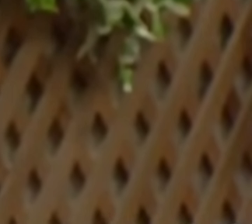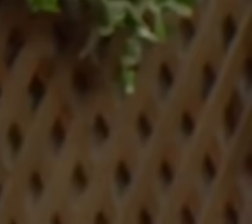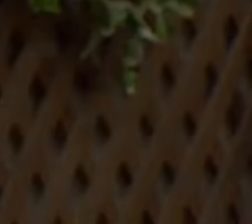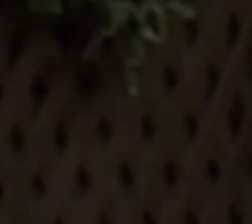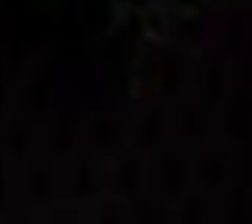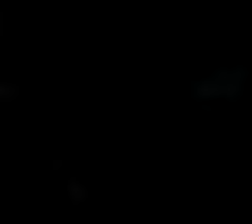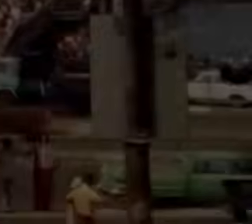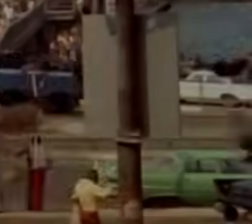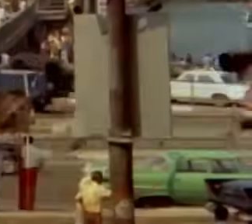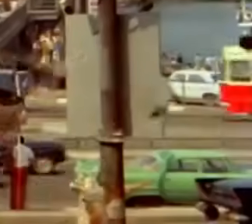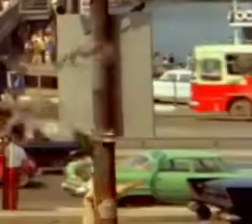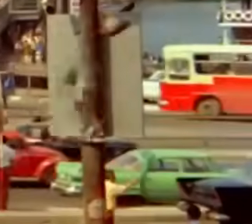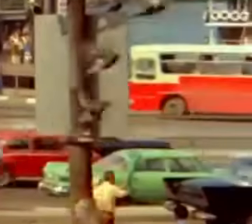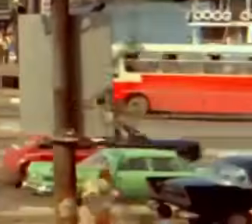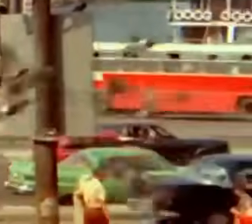sinsi çekildi.